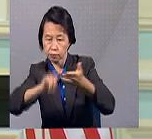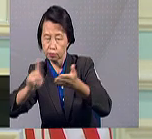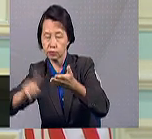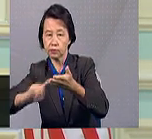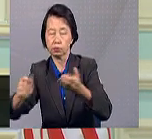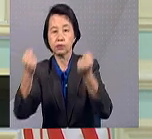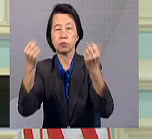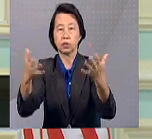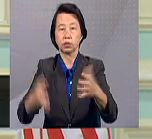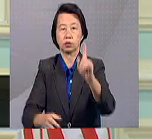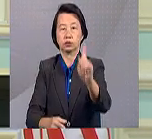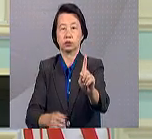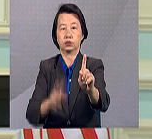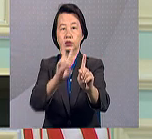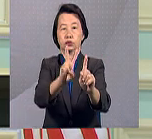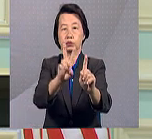sebanyak